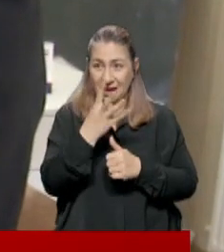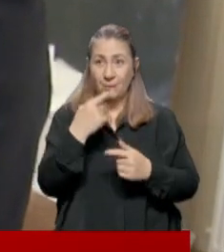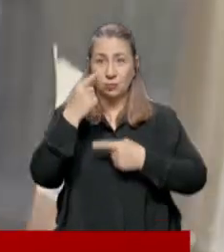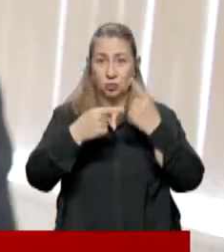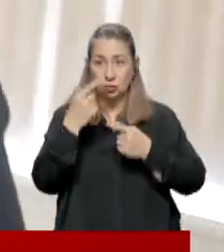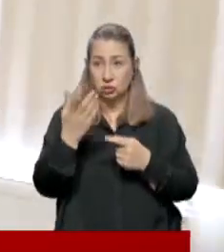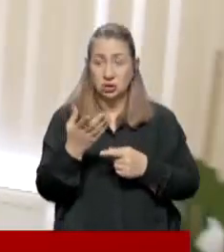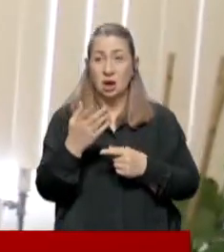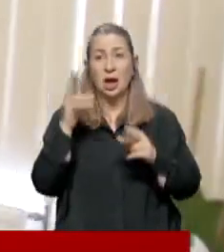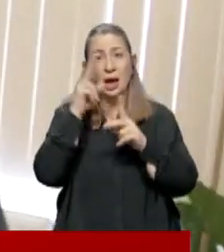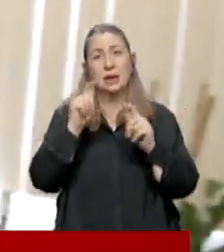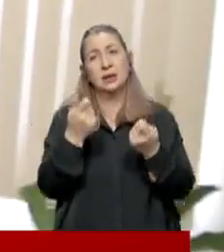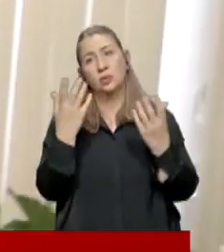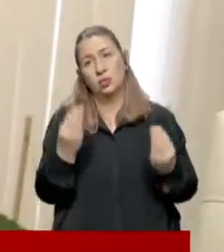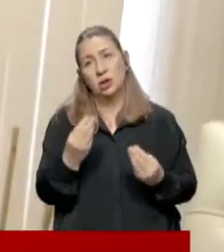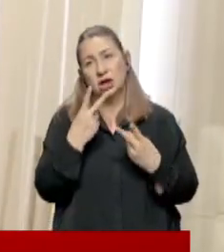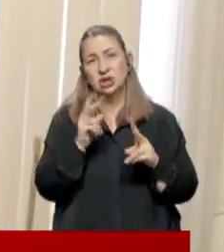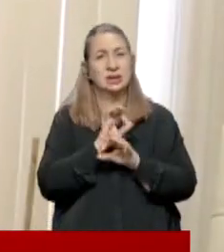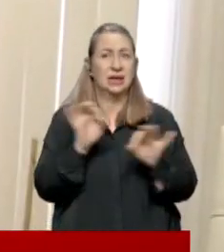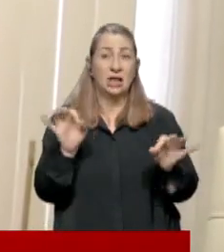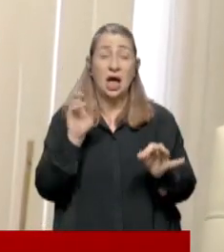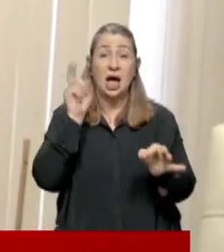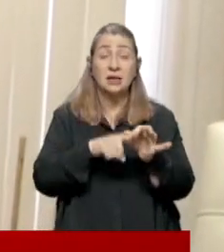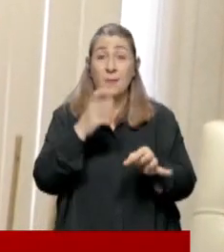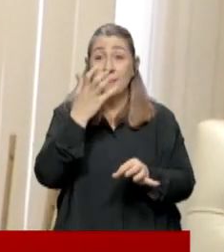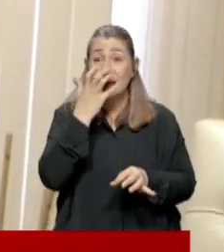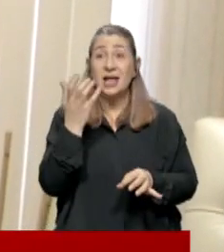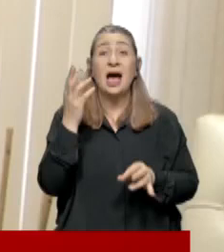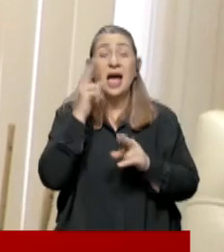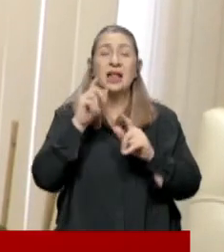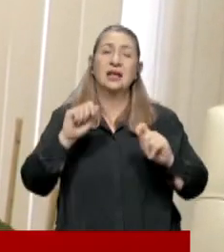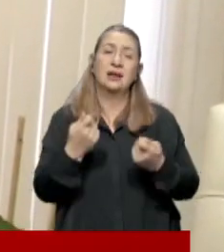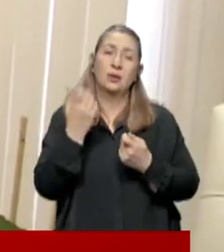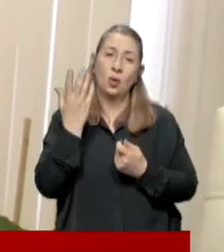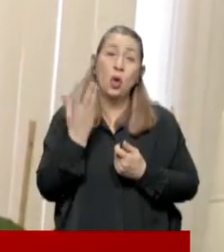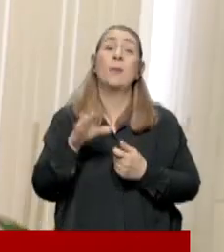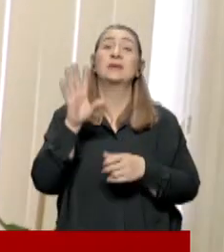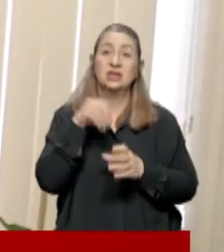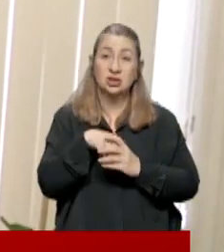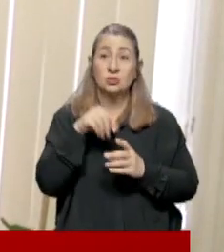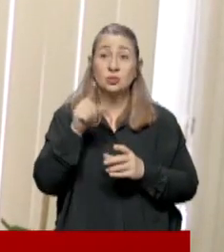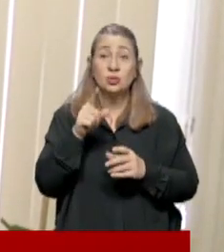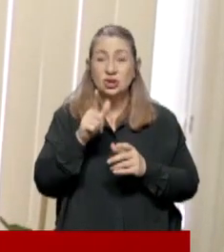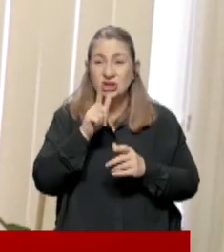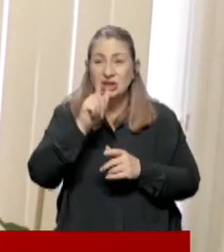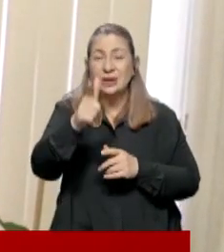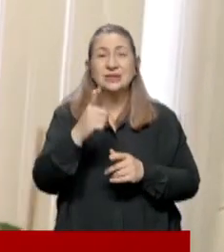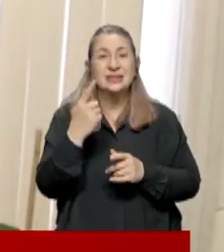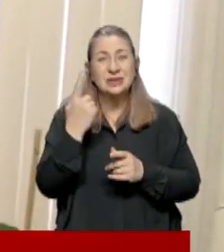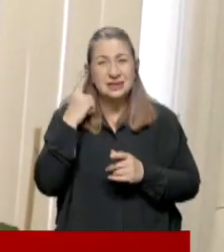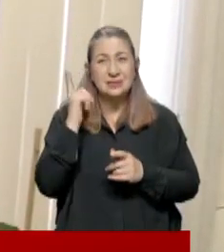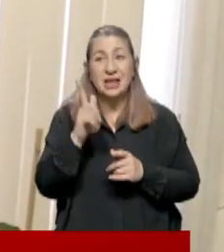telaffuz edilir olur açık ve net atama bekleyen öğretmenlerin hayal kırıklığı yaşaması için bu çağrımıza kulak